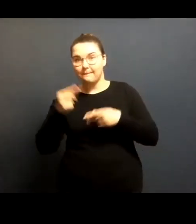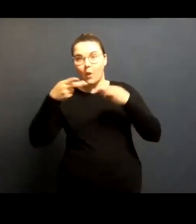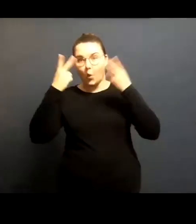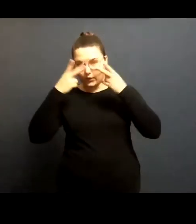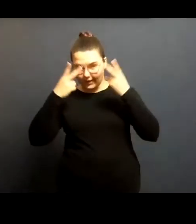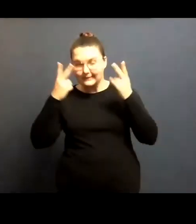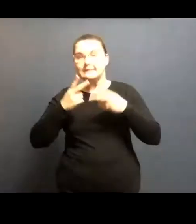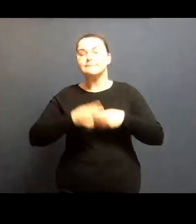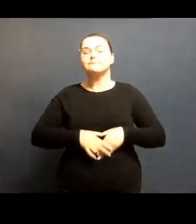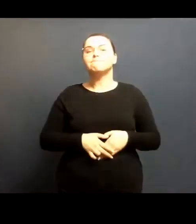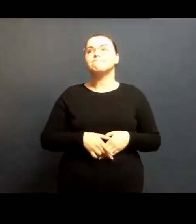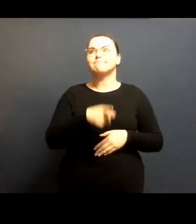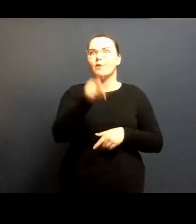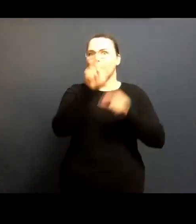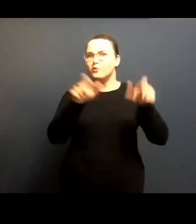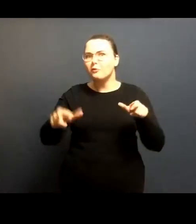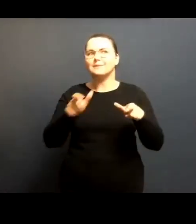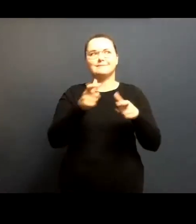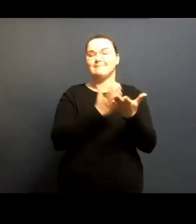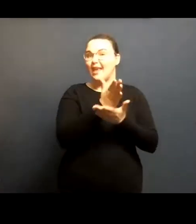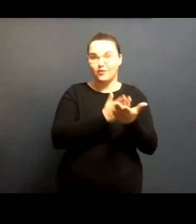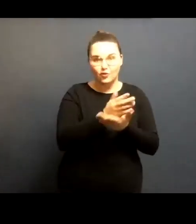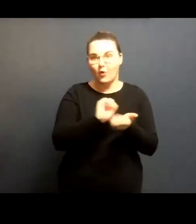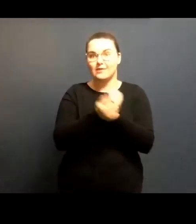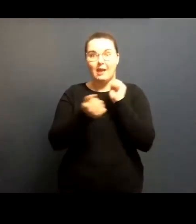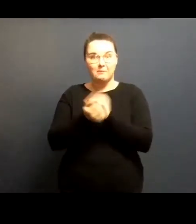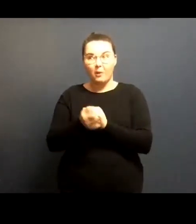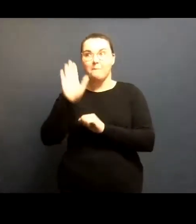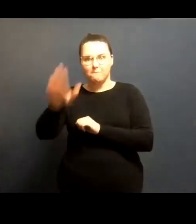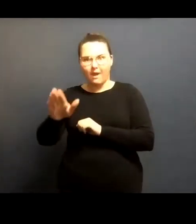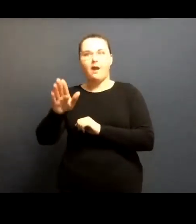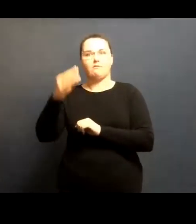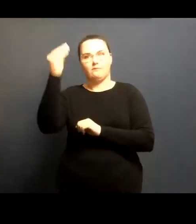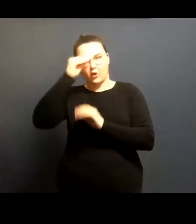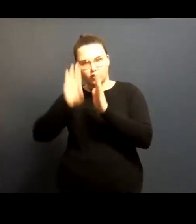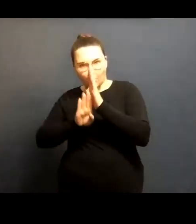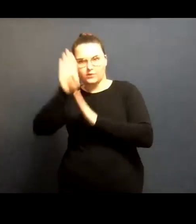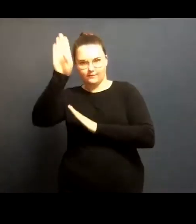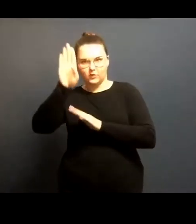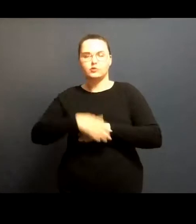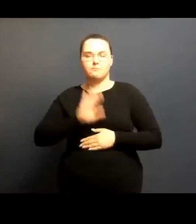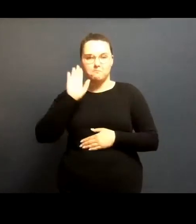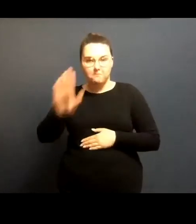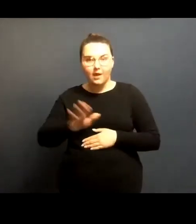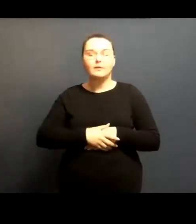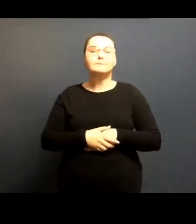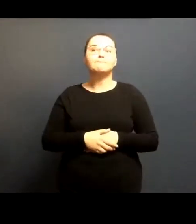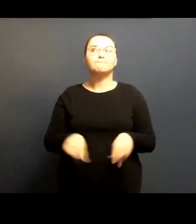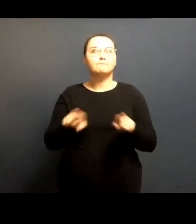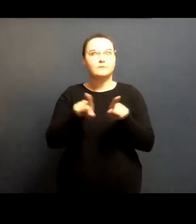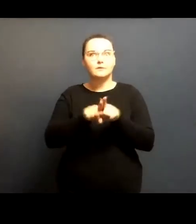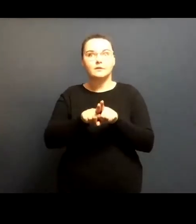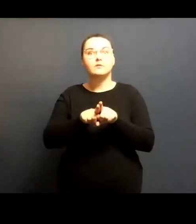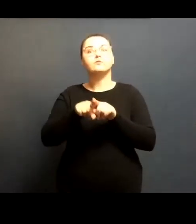niewierzące, z wykształceniem wyższym, mieszkające w dużych miastach. To jest ten rys socjodemograficzny, który dla